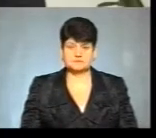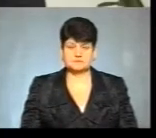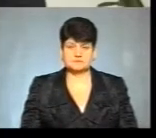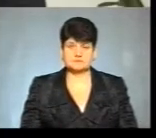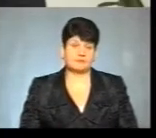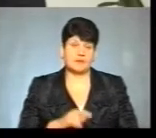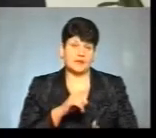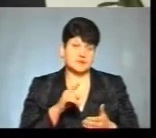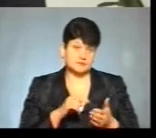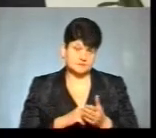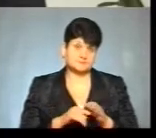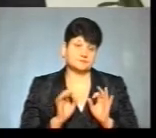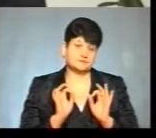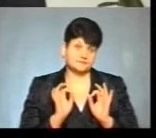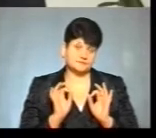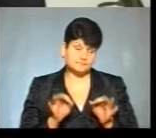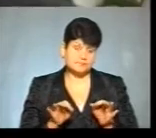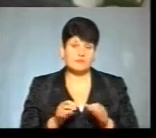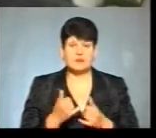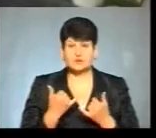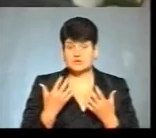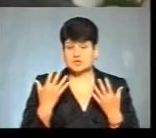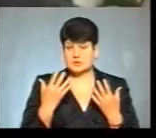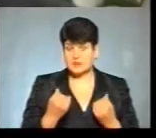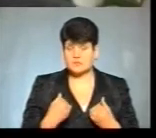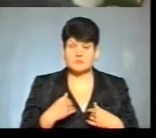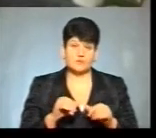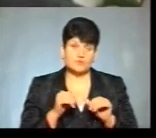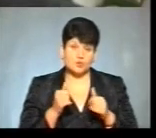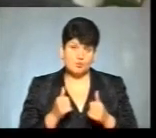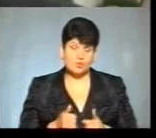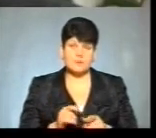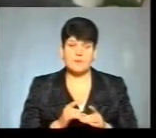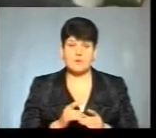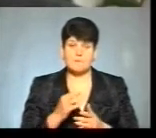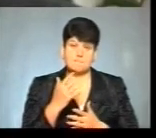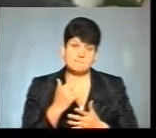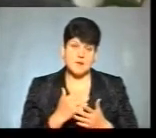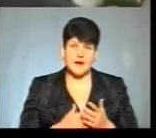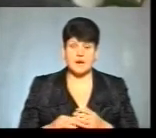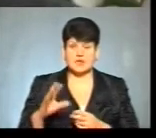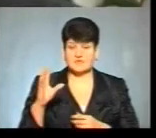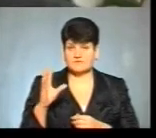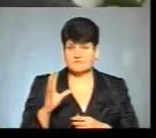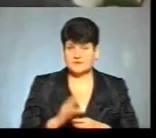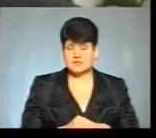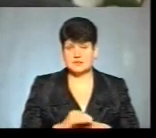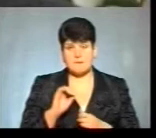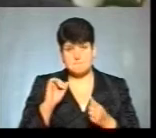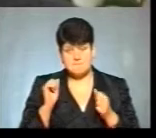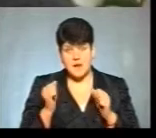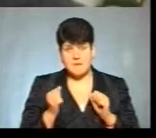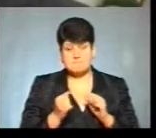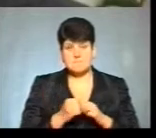Запитання досить слушне. Ну, на сьогоднішній день ми формуємо такий перелік всіх архітектурних пам'яток